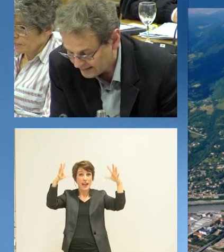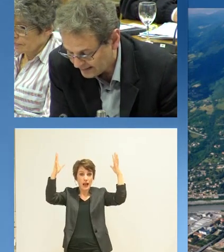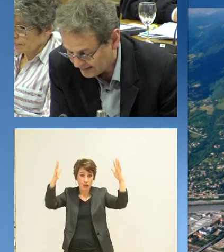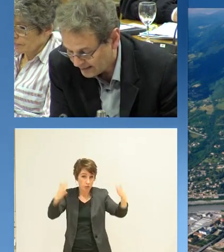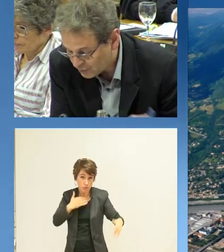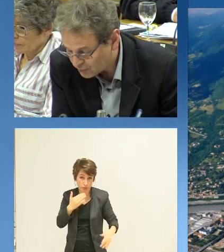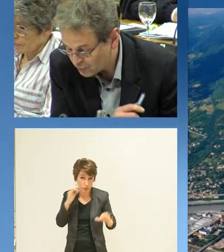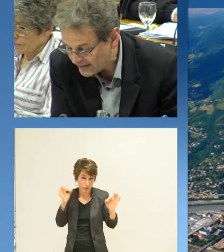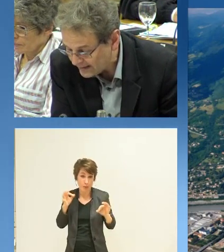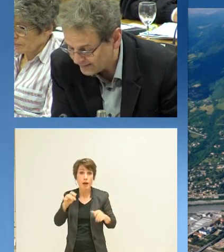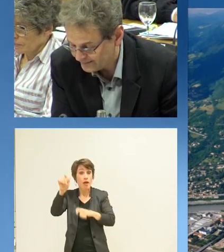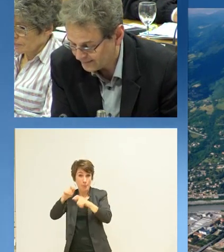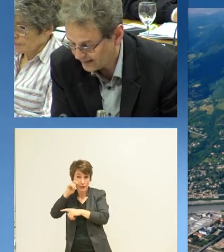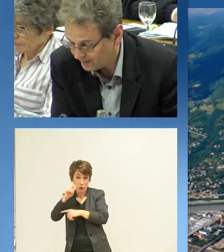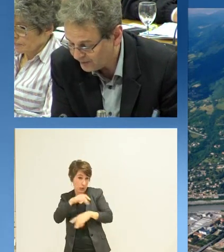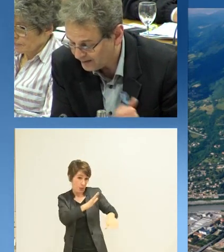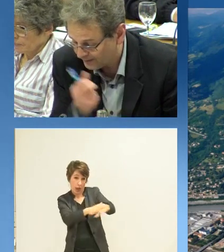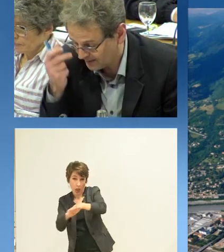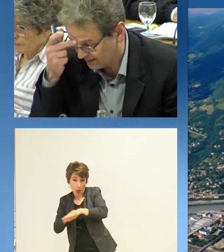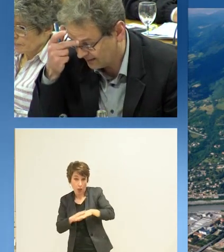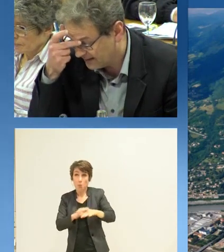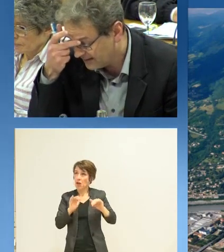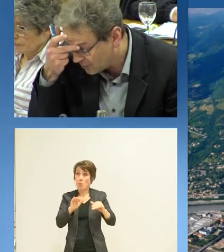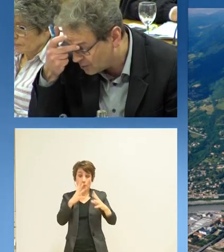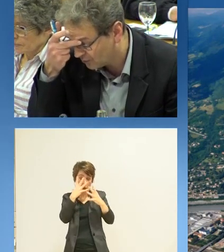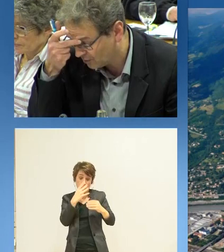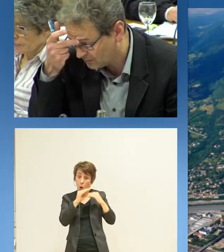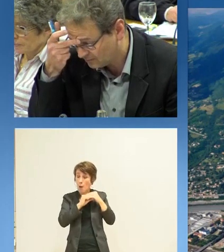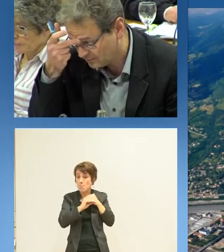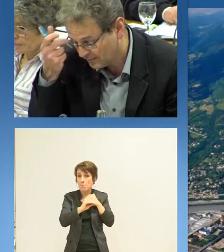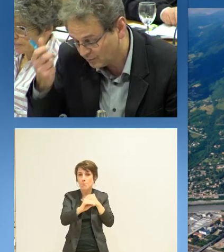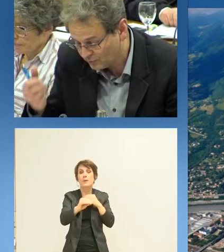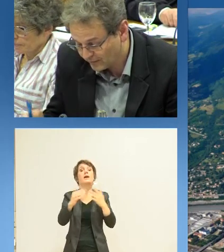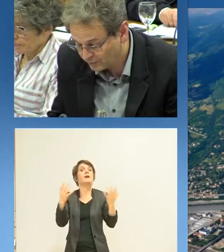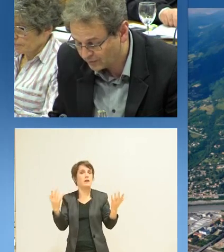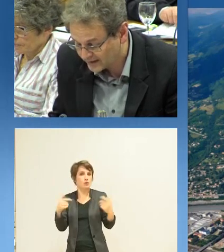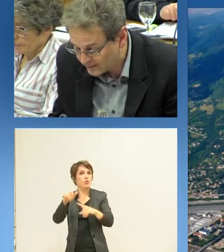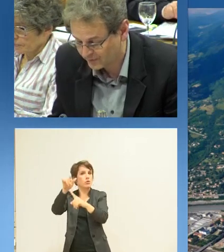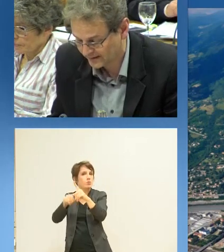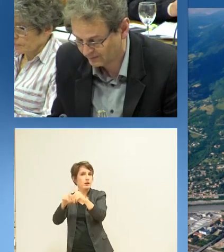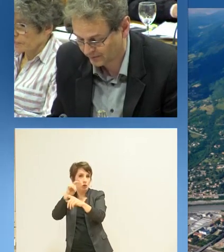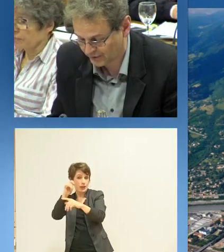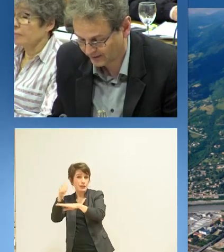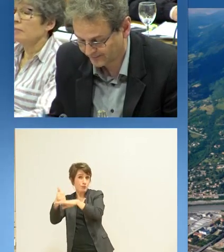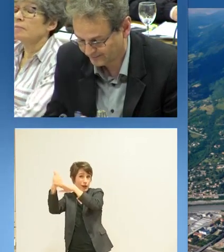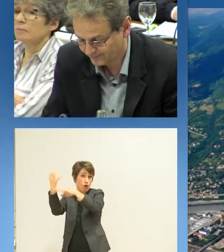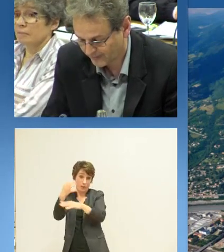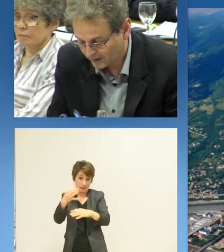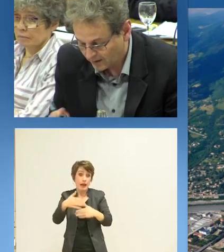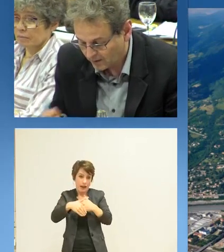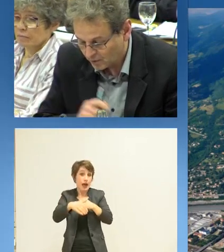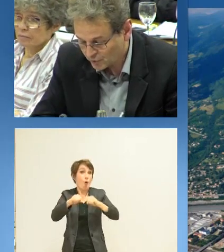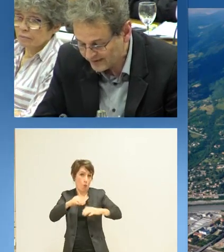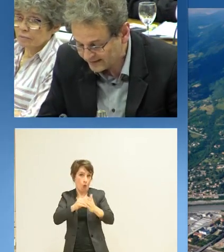et jean jouzel affirme qu'il est encore temps mais que nous n'avons que quelques années pour agir